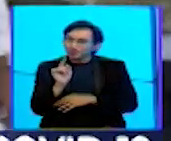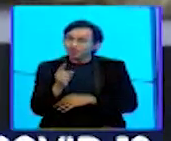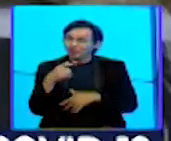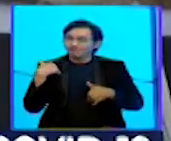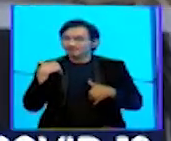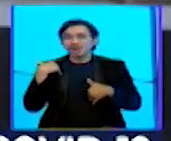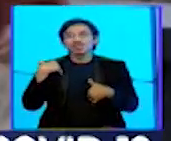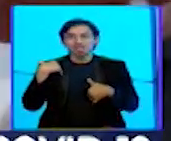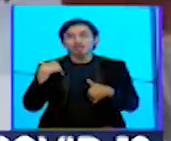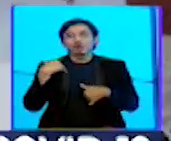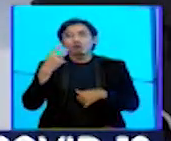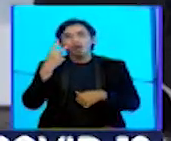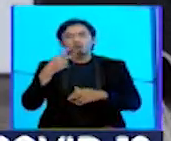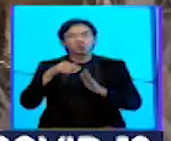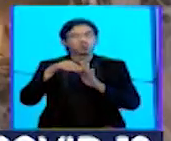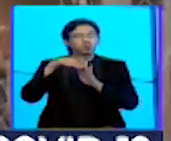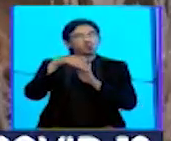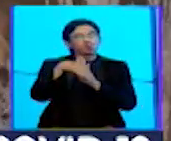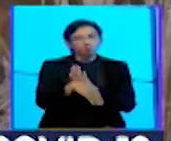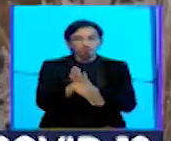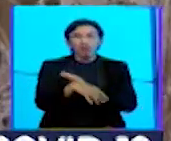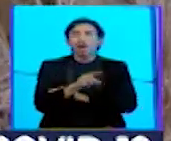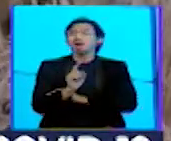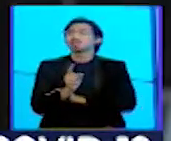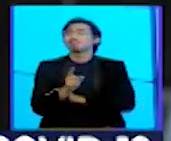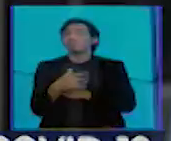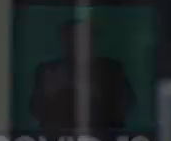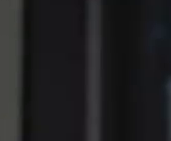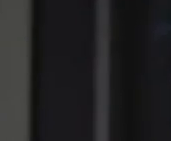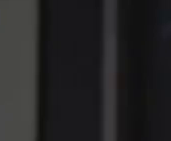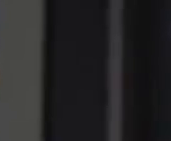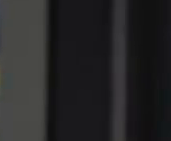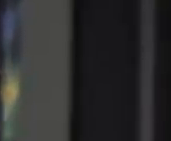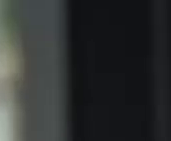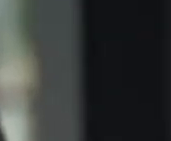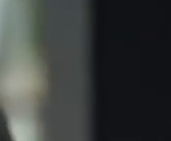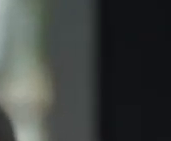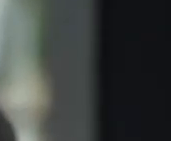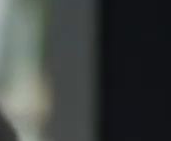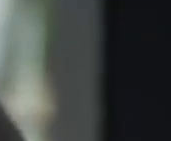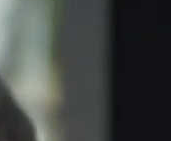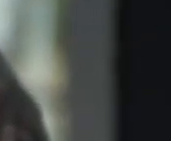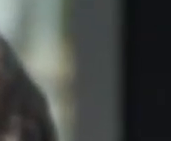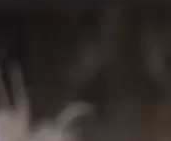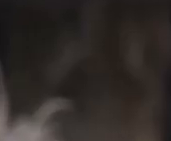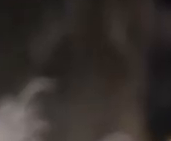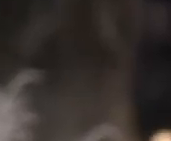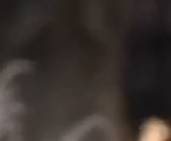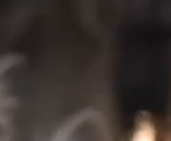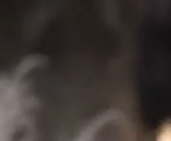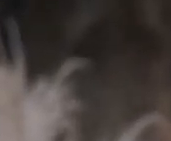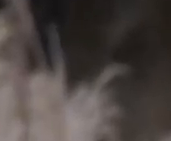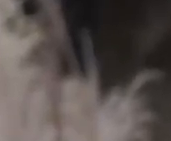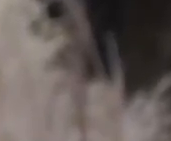yang signifikan karena pabrik fashion terpaksa harus berhenti beroperasi, pusat perbelanjaan tutup, dan event-event fashion show